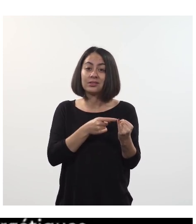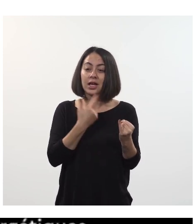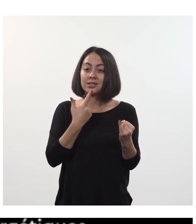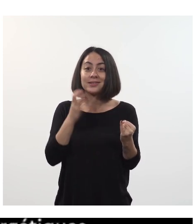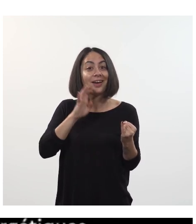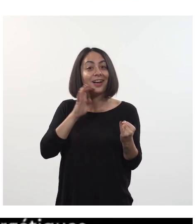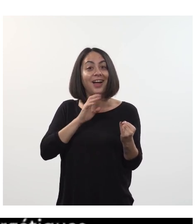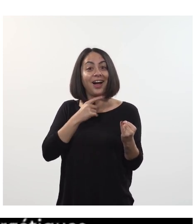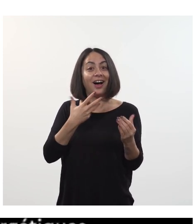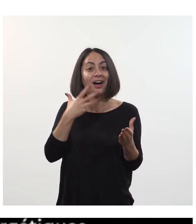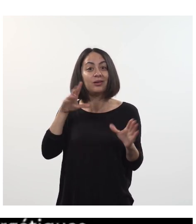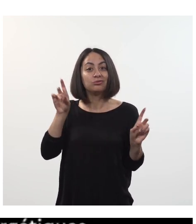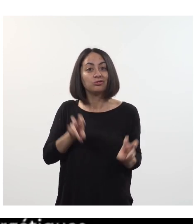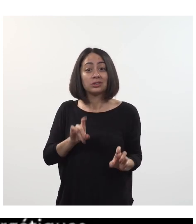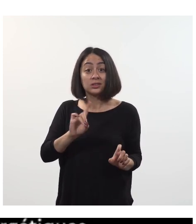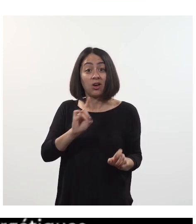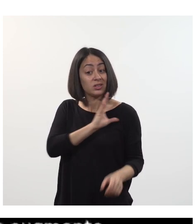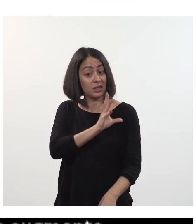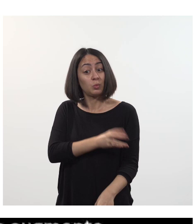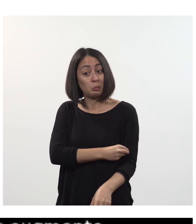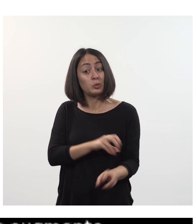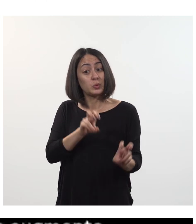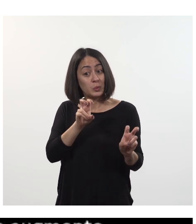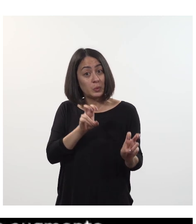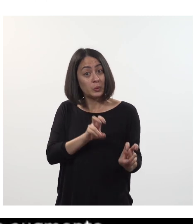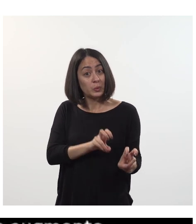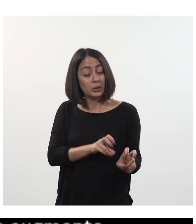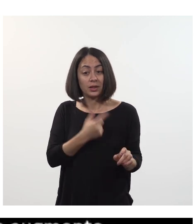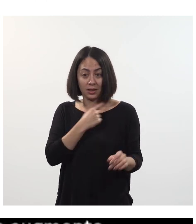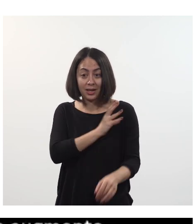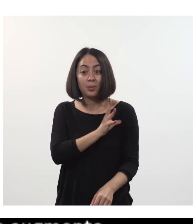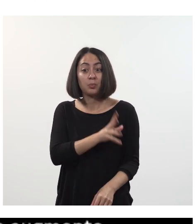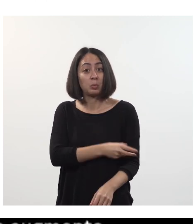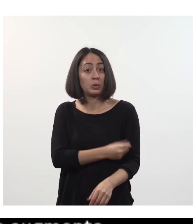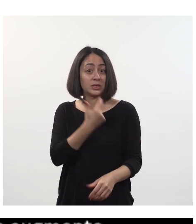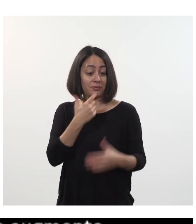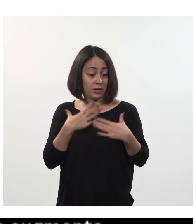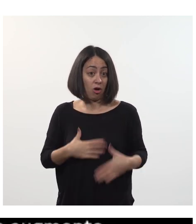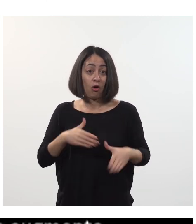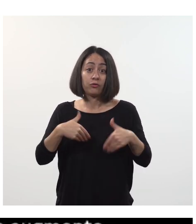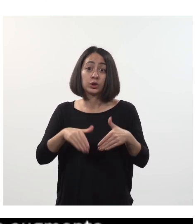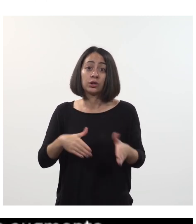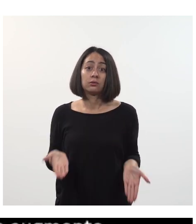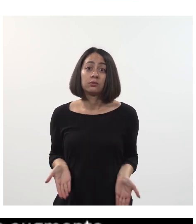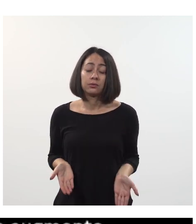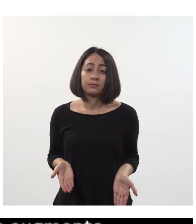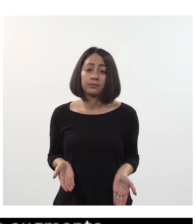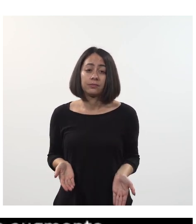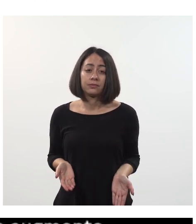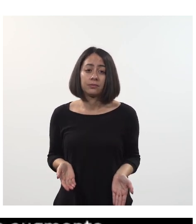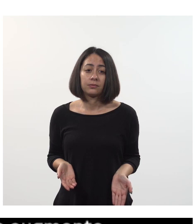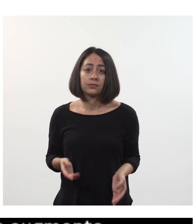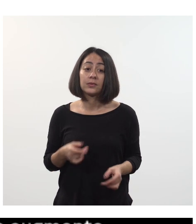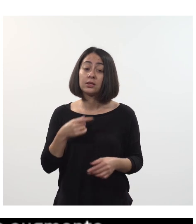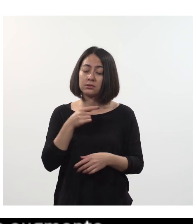masse musculaire. Et la masse musculaire, c'est la fonction, hein, c'est l'état fonctionnel. La personne qui a réalisé ces